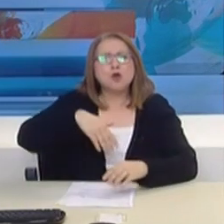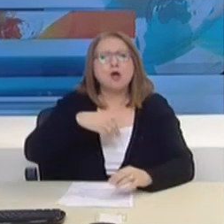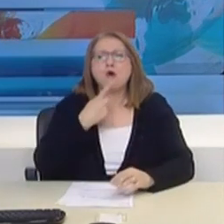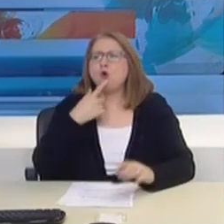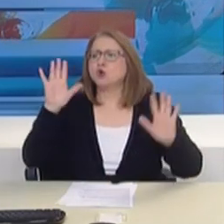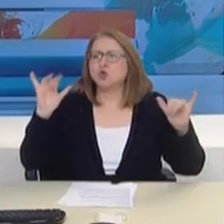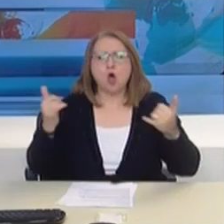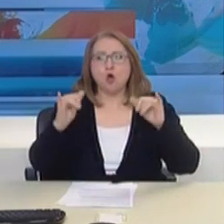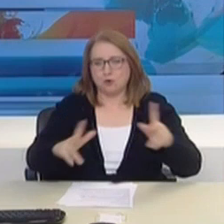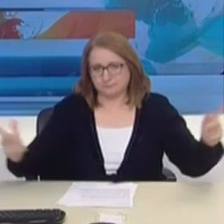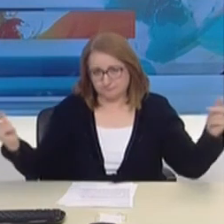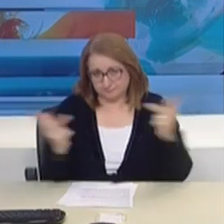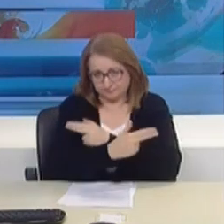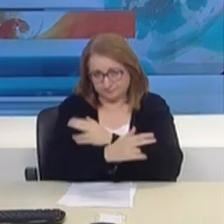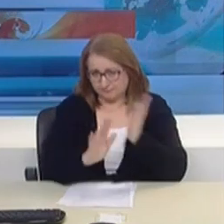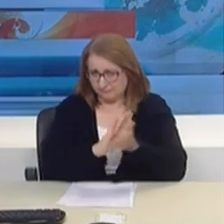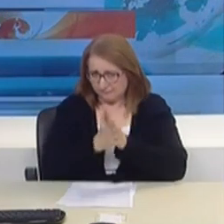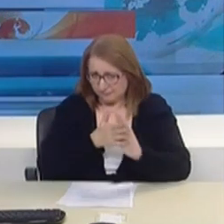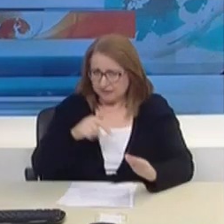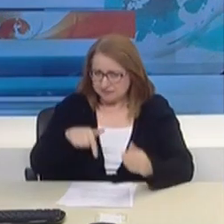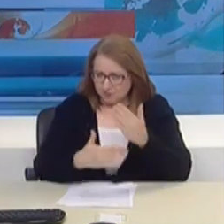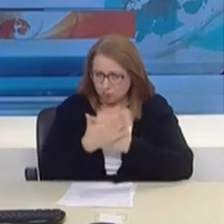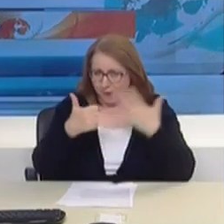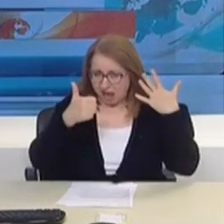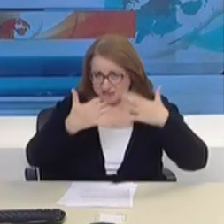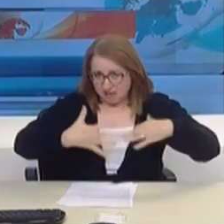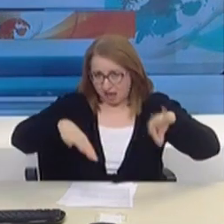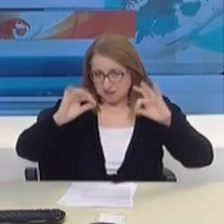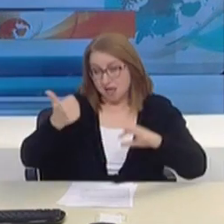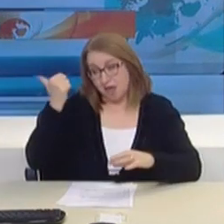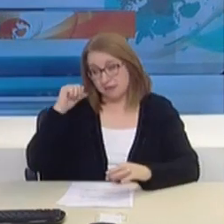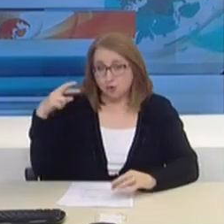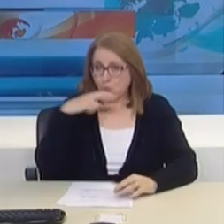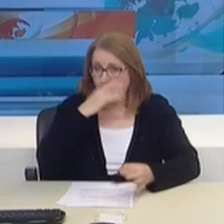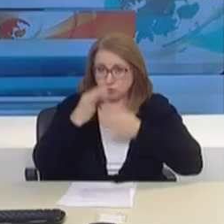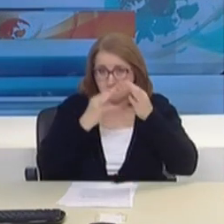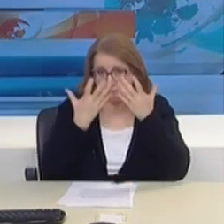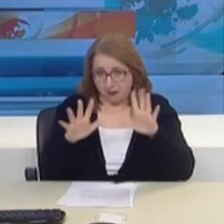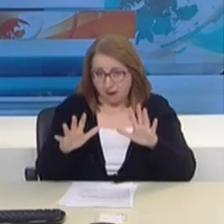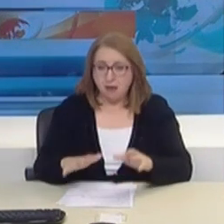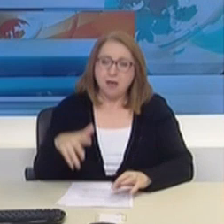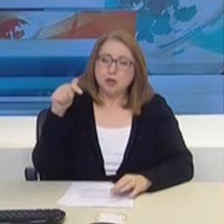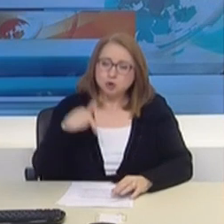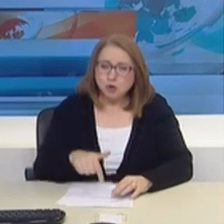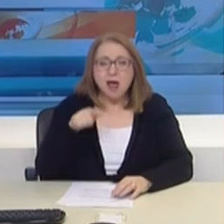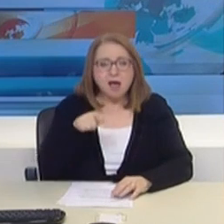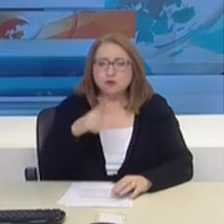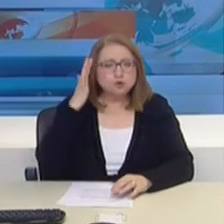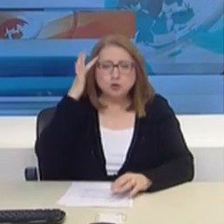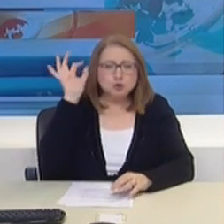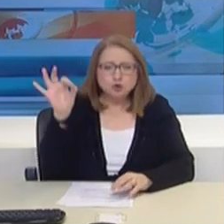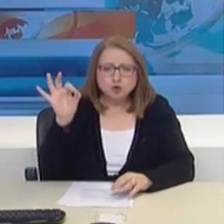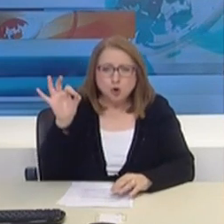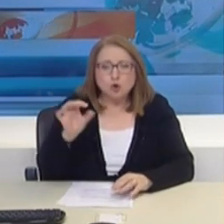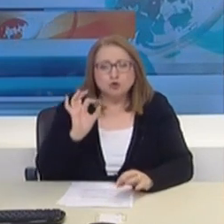ανακοινώθηκε χθες από τον Πρωθυπουργό και τέθηκε σε ισχύ σήμερα τα ξημερώματα, έρχεται να ενισχύσει τις προσπάθειες όλων μας προς αυτή την κατεύθυνση.